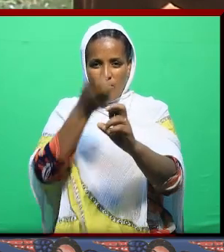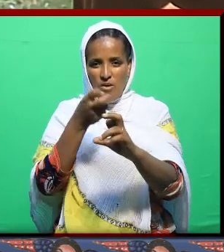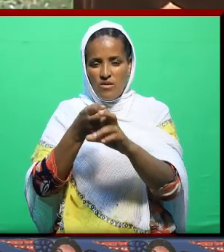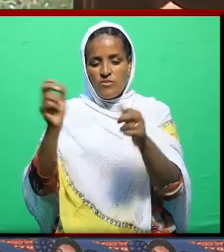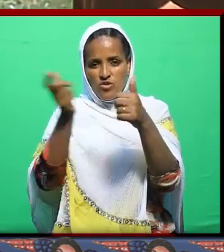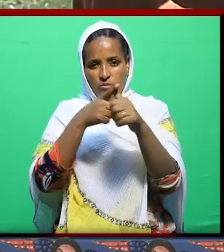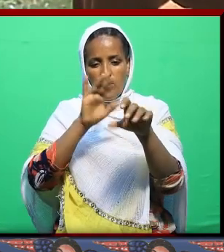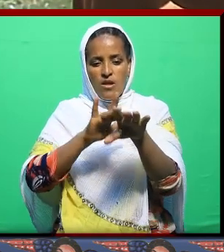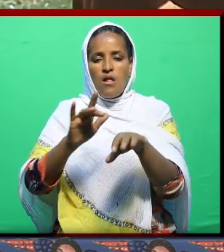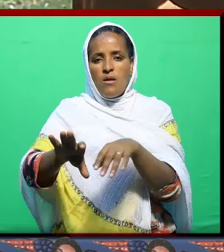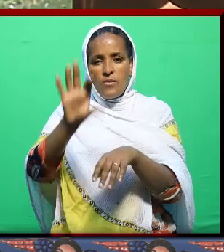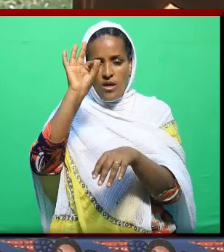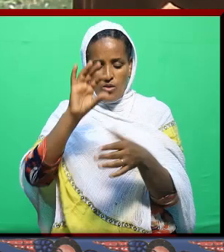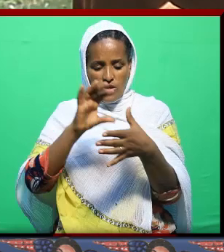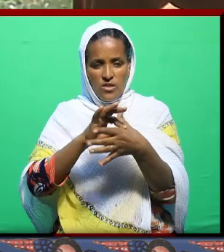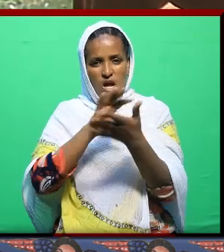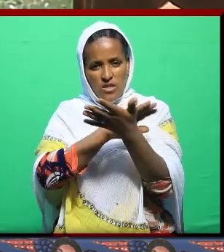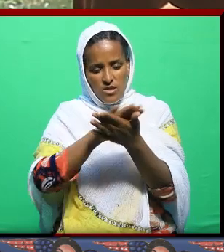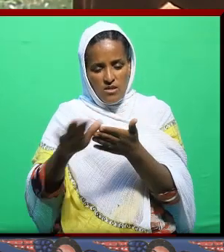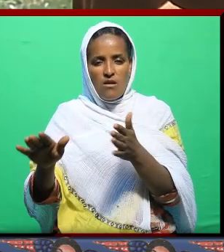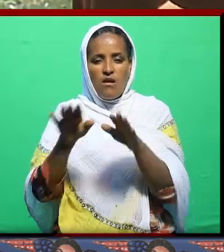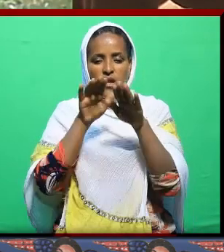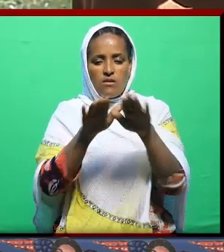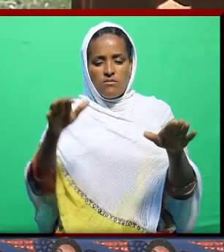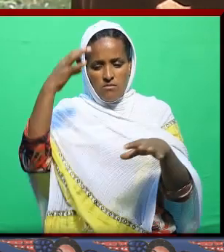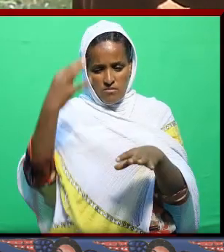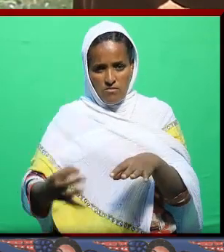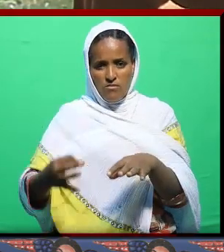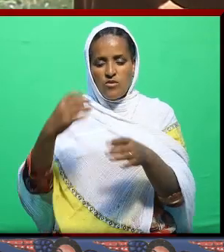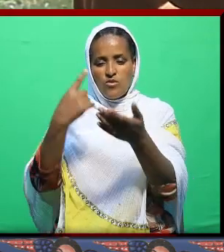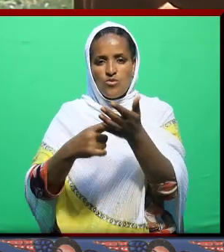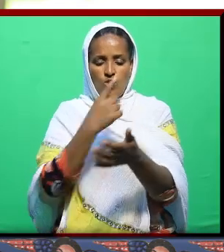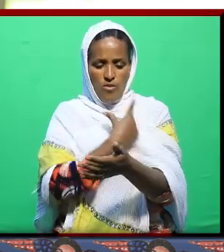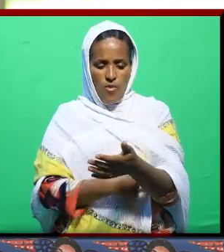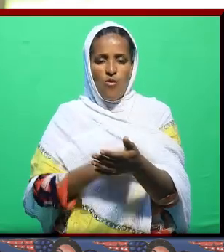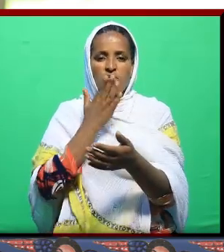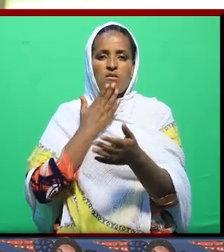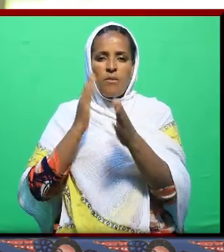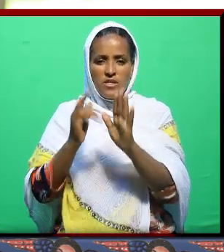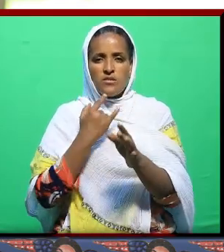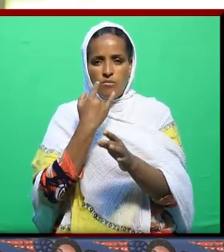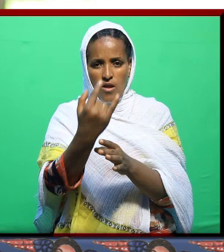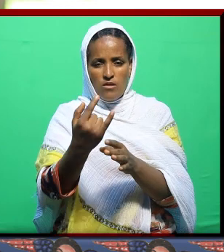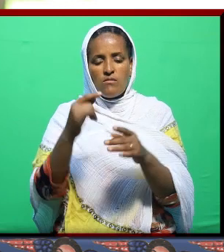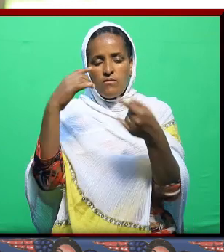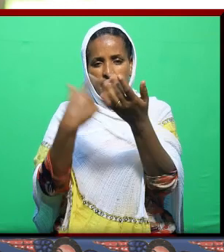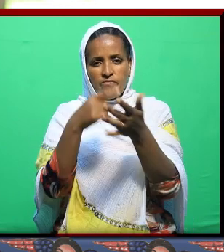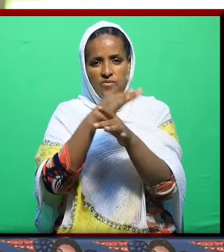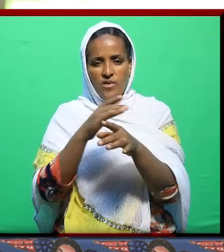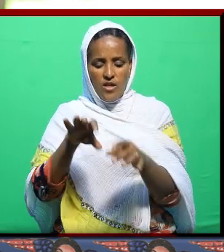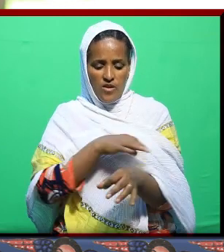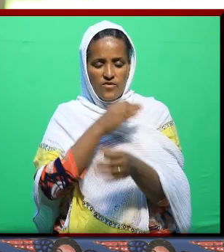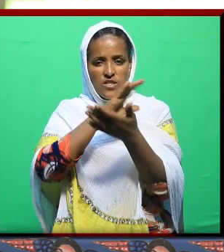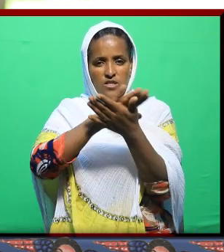አይቻልም። ስለዚህ ጽማዊ መጀመሪያ የሚገኘው የስጋችን ንጽህና ከተረጋገጠ በኋላ ጽማዊን፣ ልባዊን፣ ጣዕመ ዝማሬን